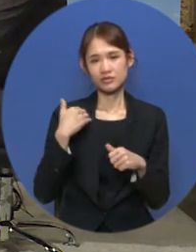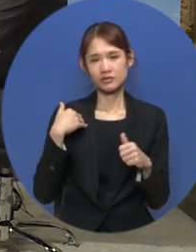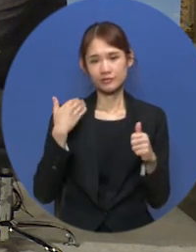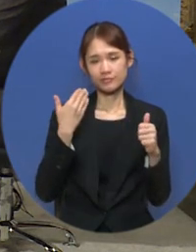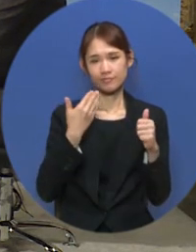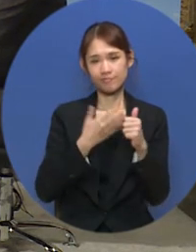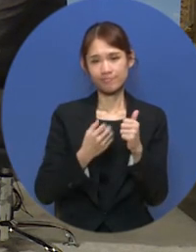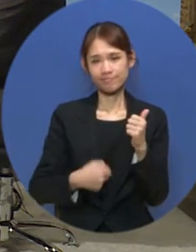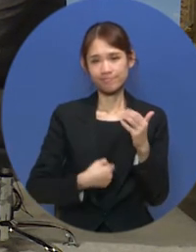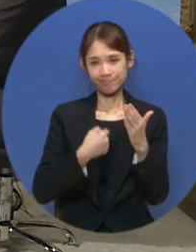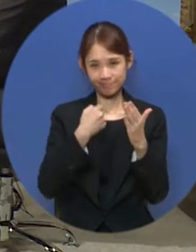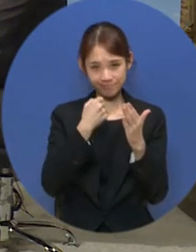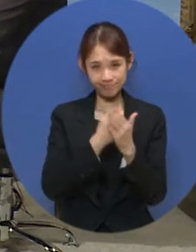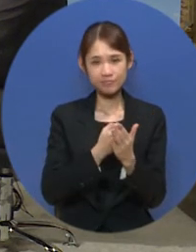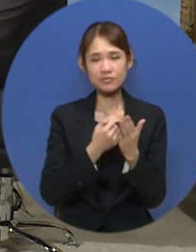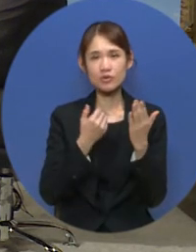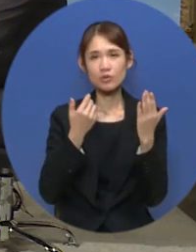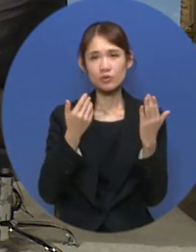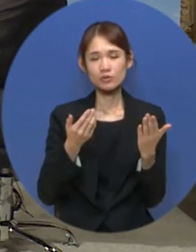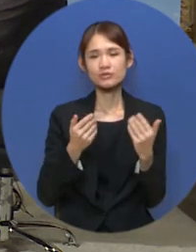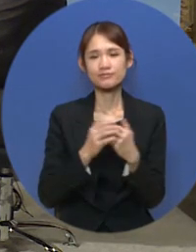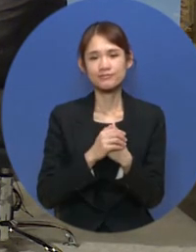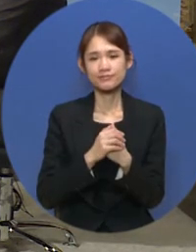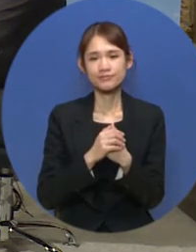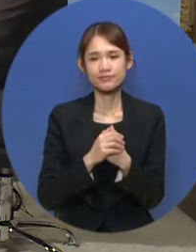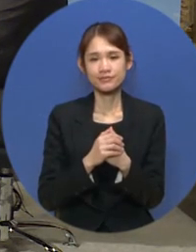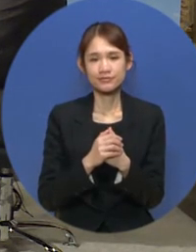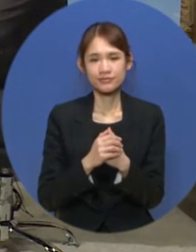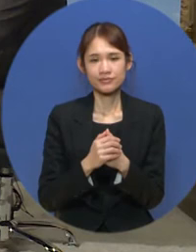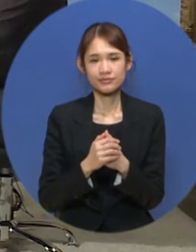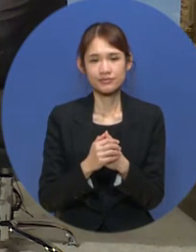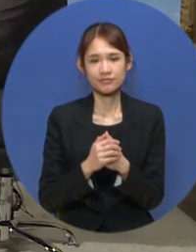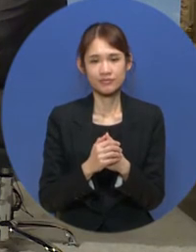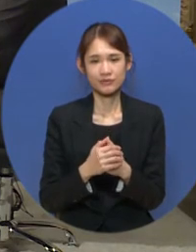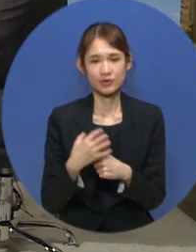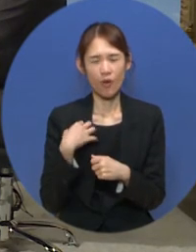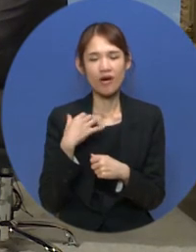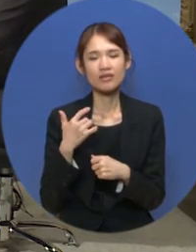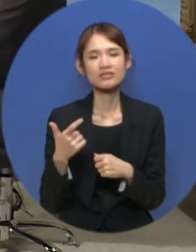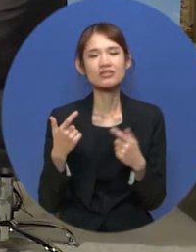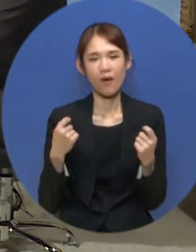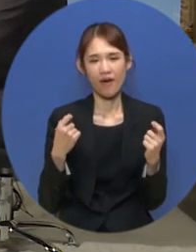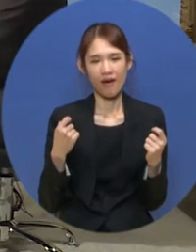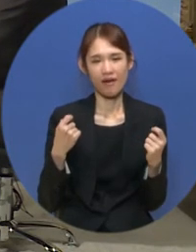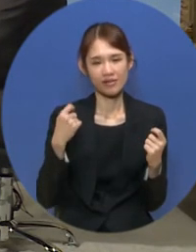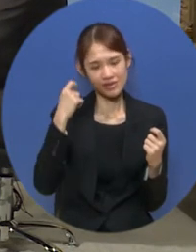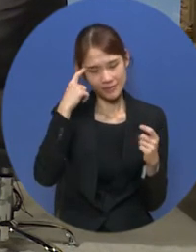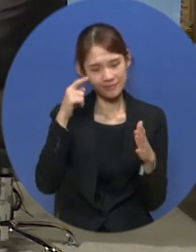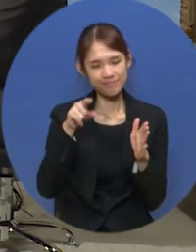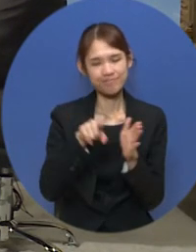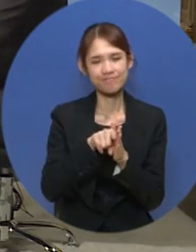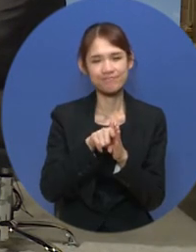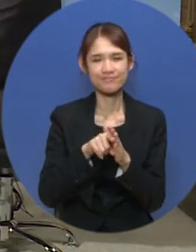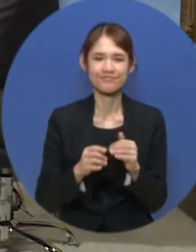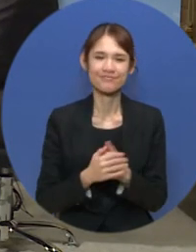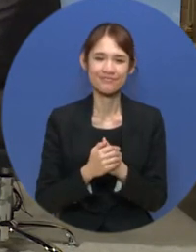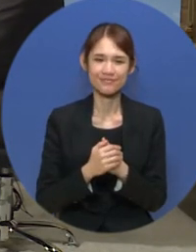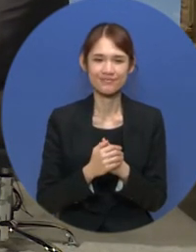장애인 당사자분들께 이제 자신감도 주고 용기를 주는데 아주 큰 역할을 해내실 거라고 저는 믿고